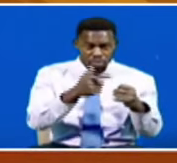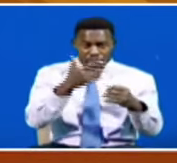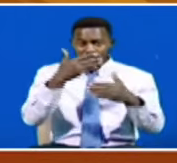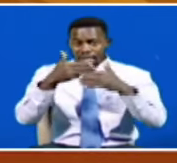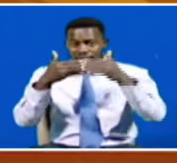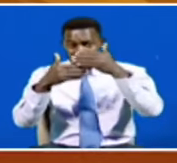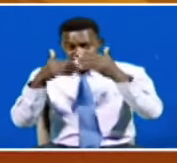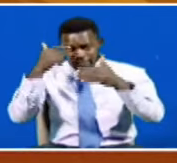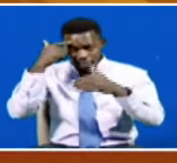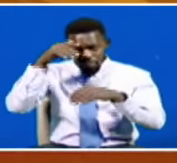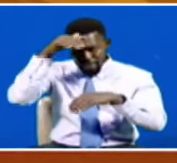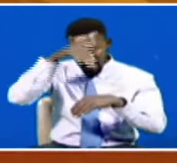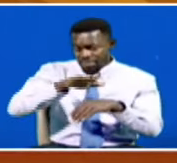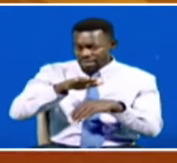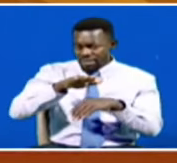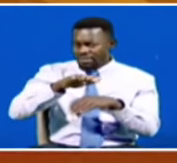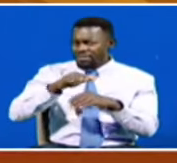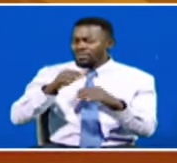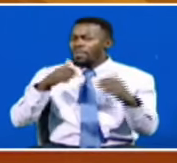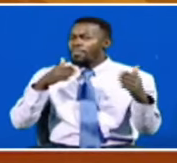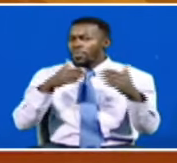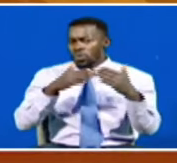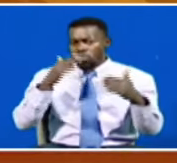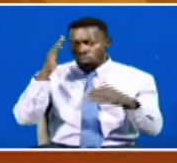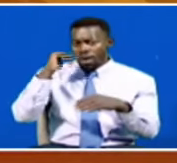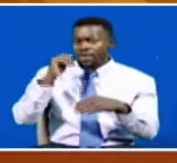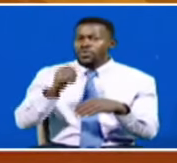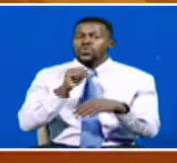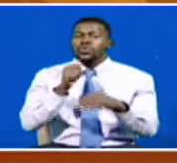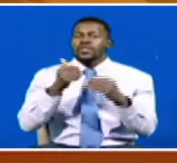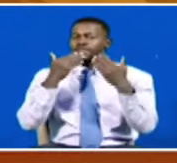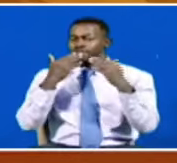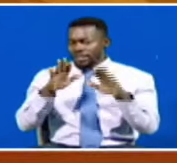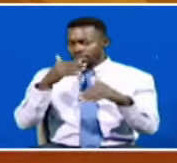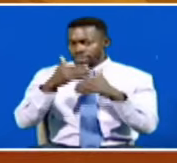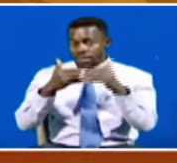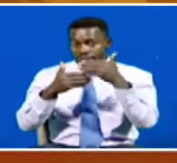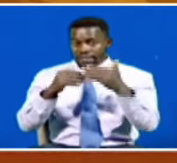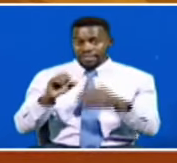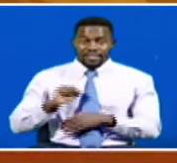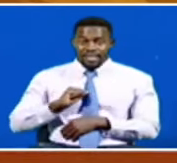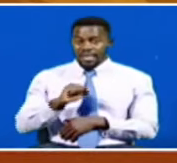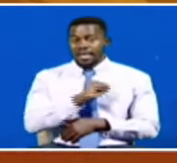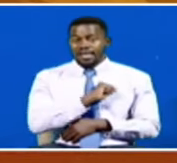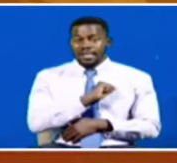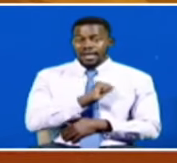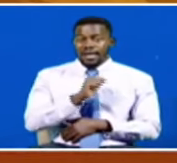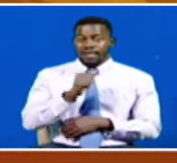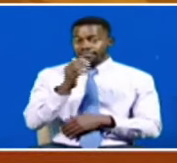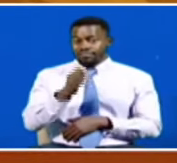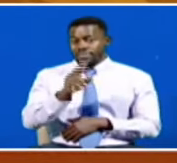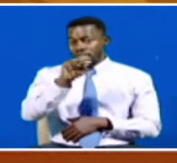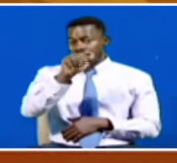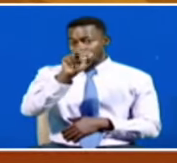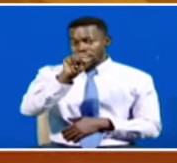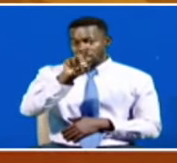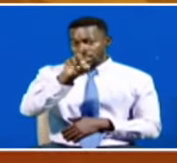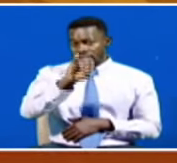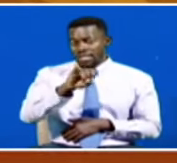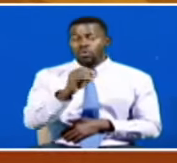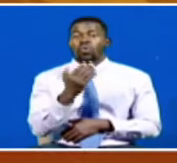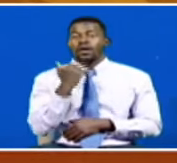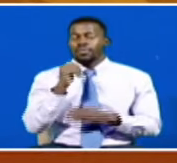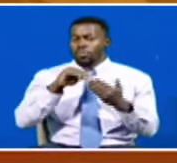haujakamilika na kuwa kuna maswali mengi kuhusu usalama wa jengo hilo. Seneta wa Nandi Samson Cherargei ametaka uchunguzi wa